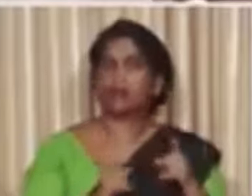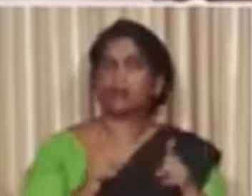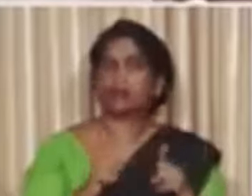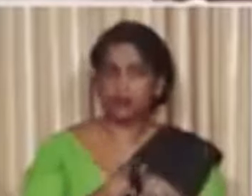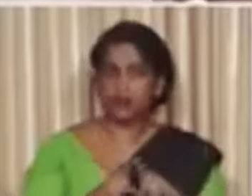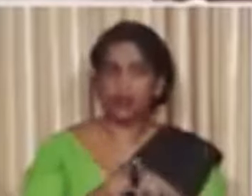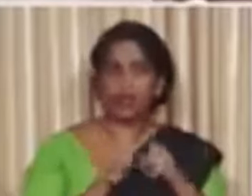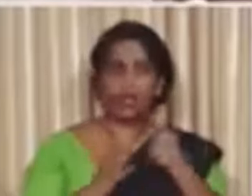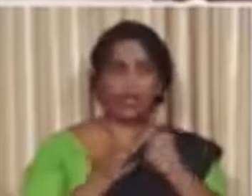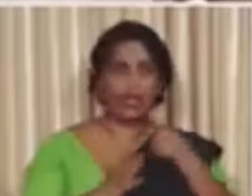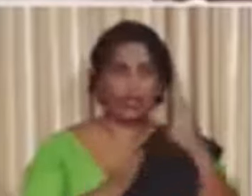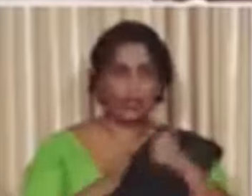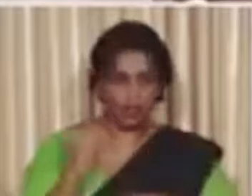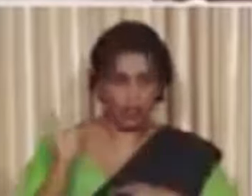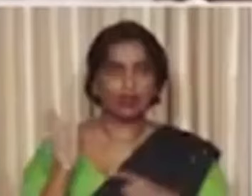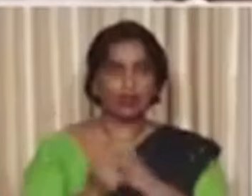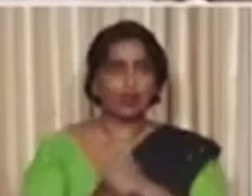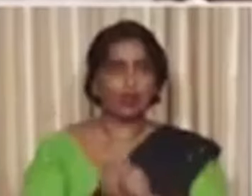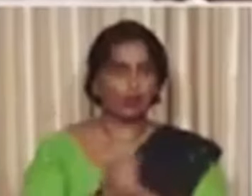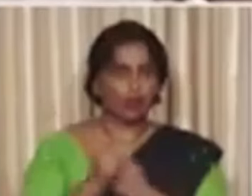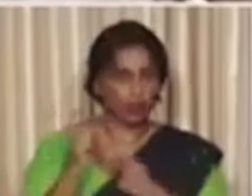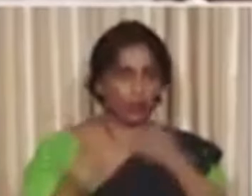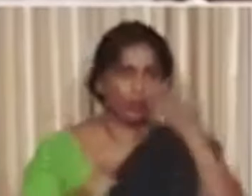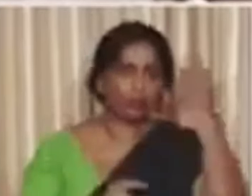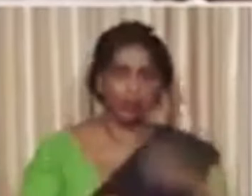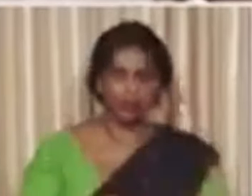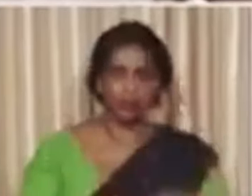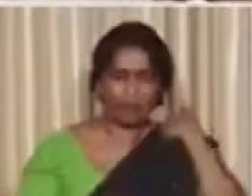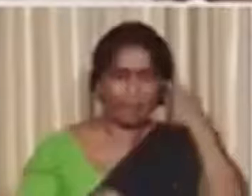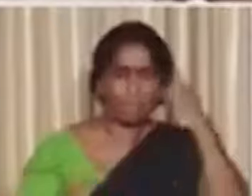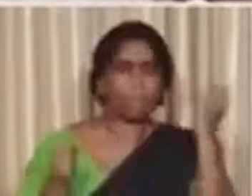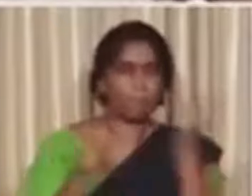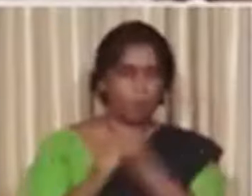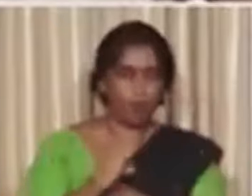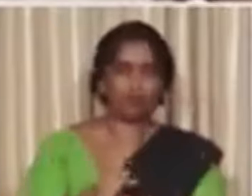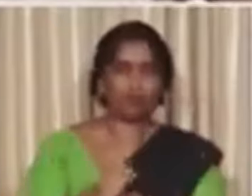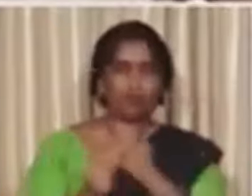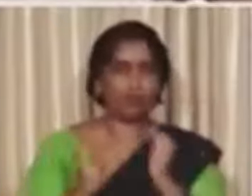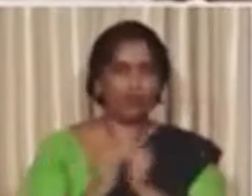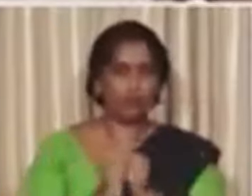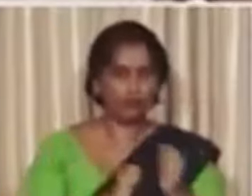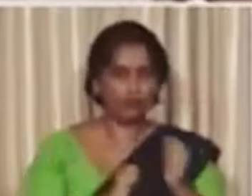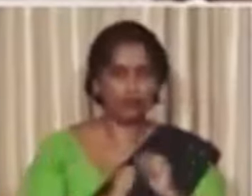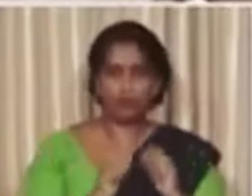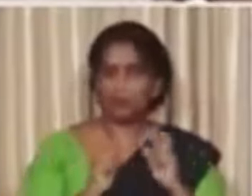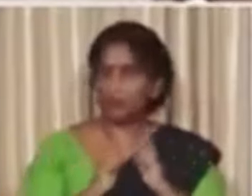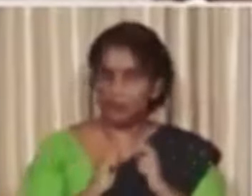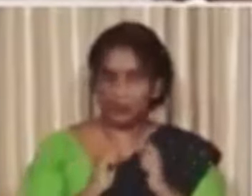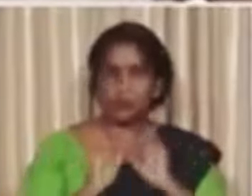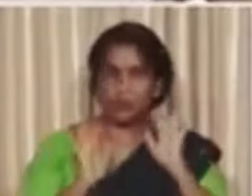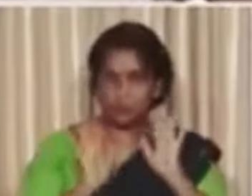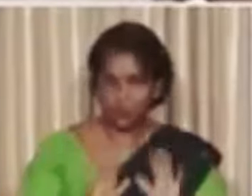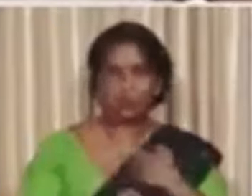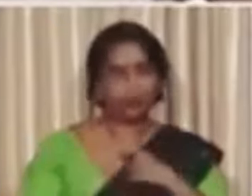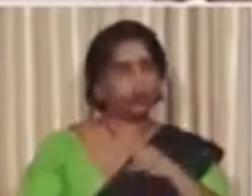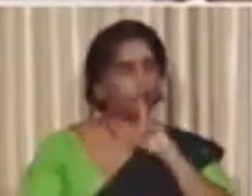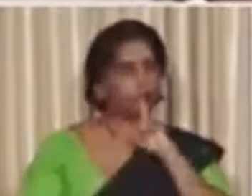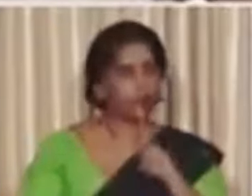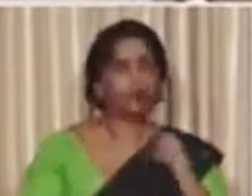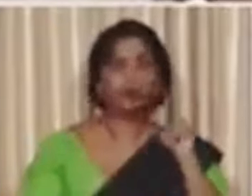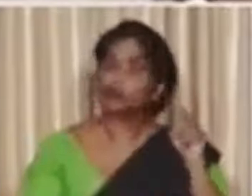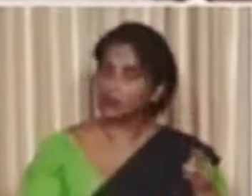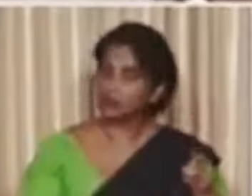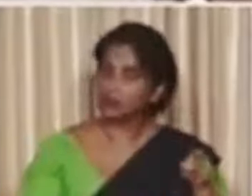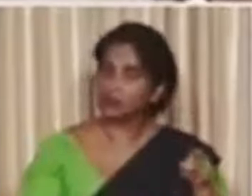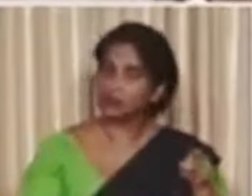වෙලිකඩ පොලිසිය බාලිමේන්තු පොලිසිය එතන එතන නිය කියලා තියෙනවා අපි දර මරලා දැම්ම කියලා පොලිසිය කඩේ කරගෙන යනවා අගමැතිතුමා ප්‍රශ්නයක් නැහැ නමුත් දැන් මම ඉල්ලීම කරන්නේ